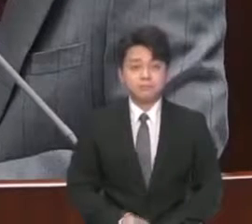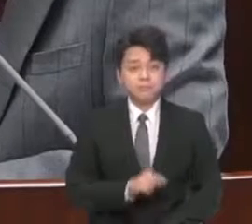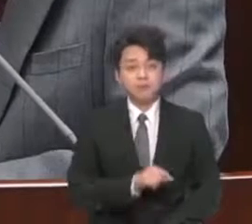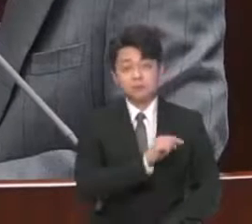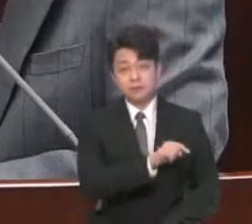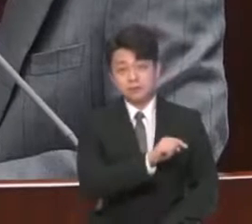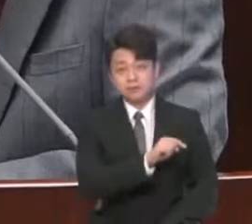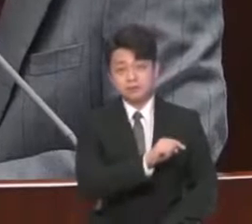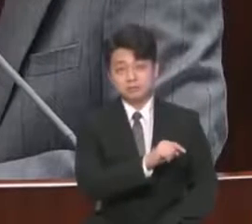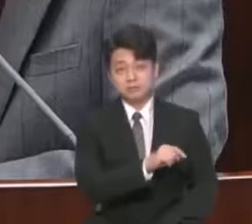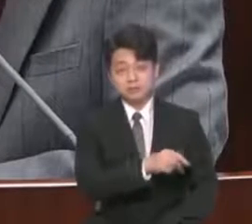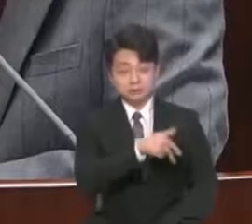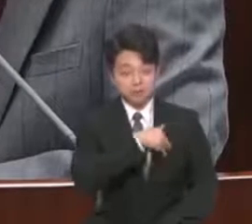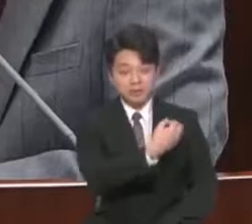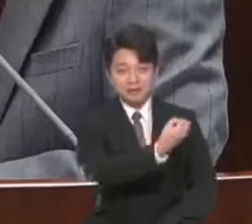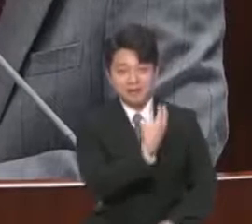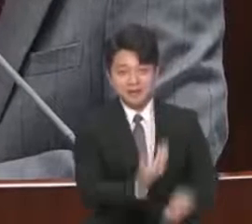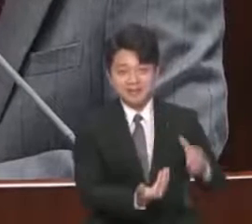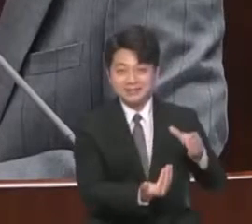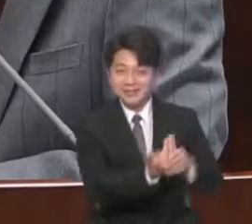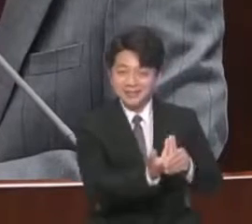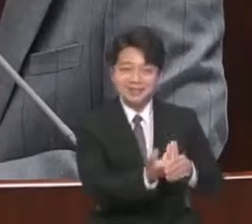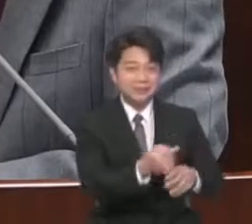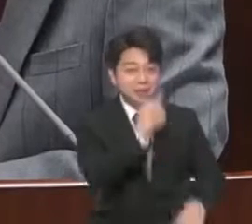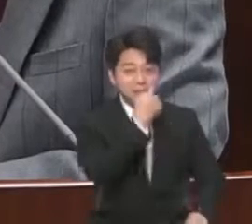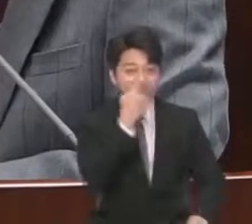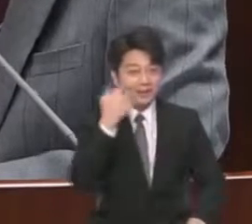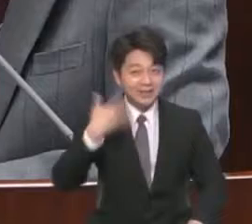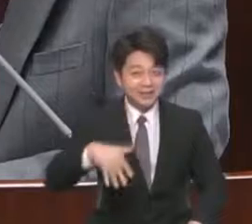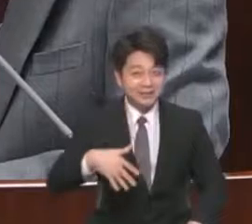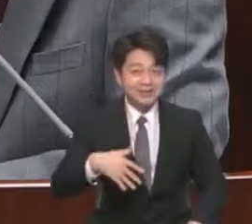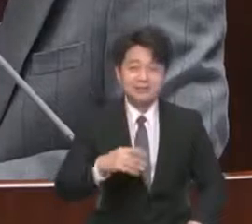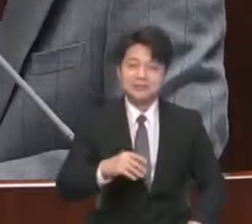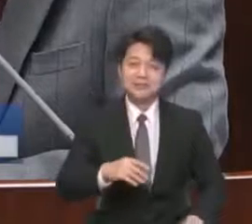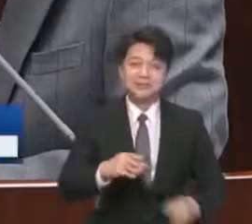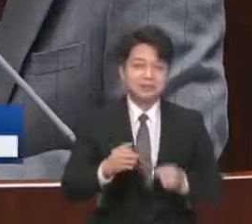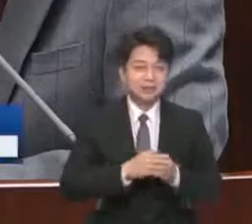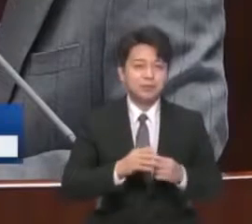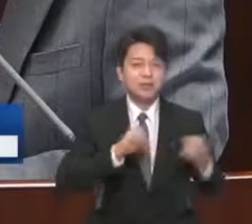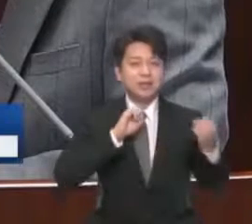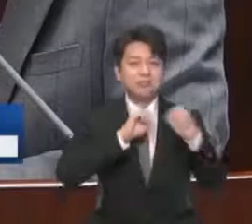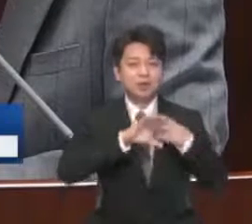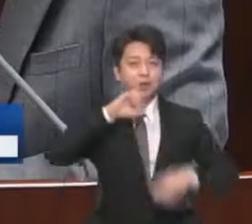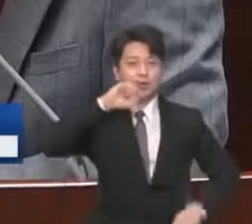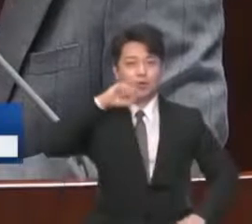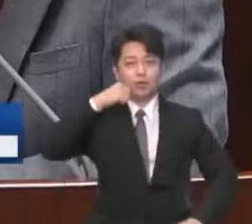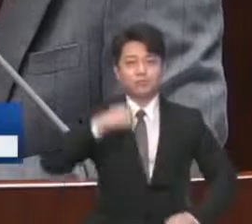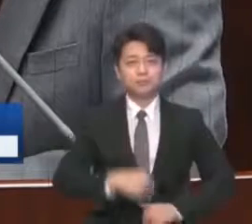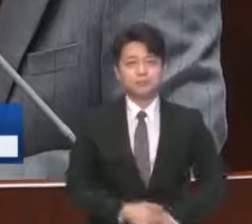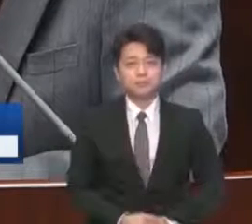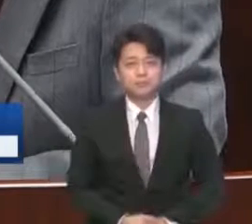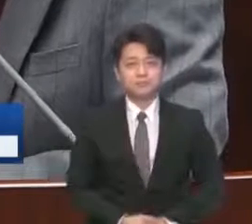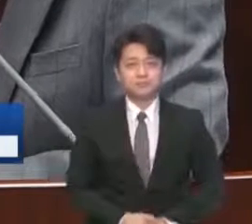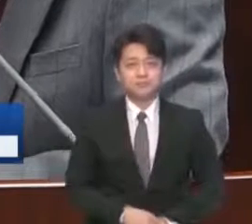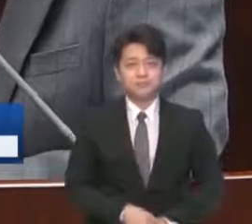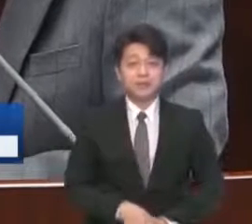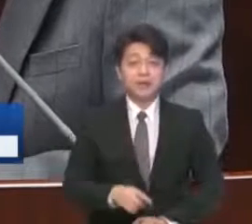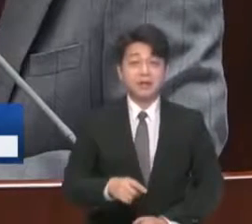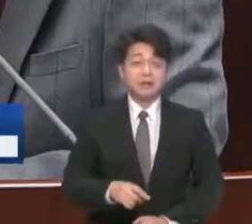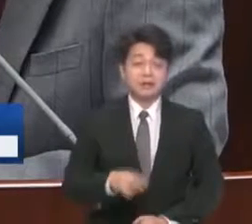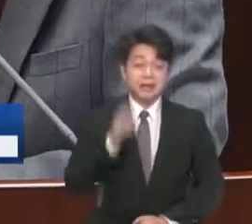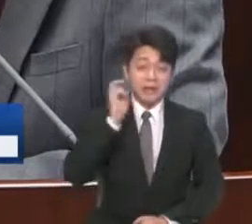사례인지 제가 직접 그 확인한 부분이 아니라서 말씀 못 드려요. 적어도 마찬가지 그 당시에